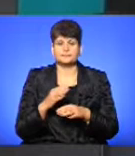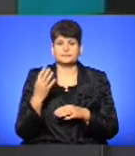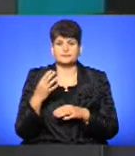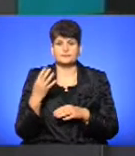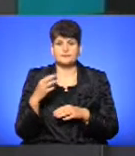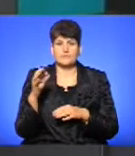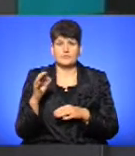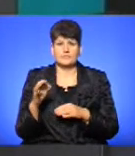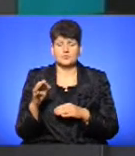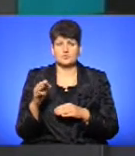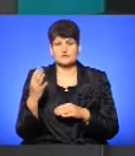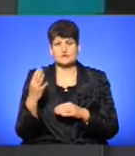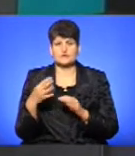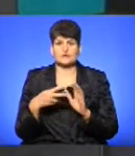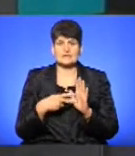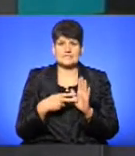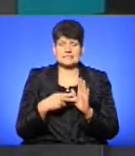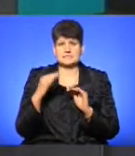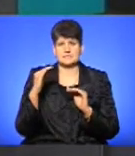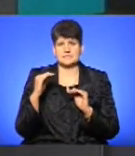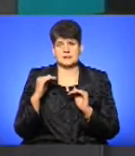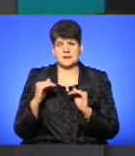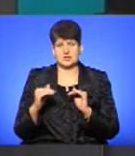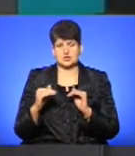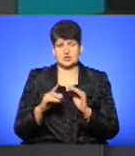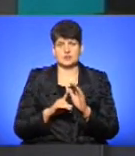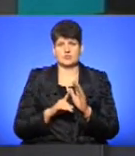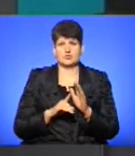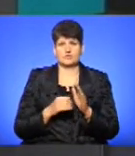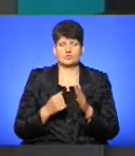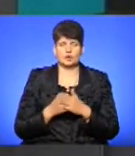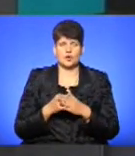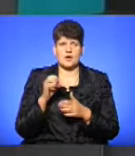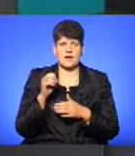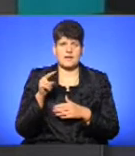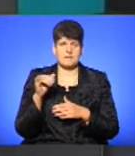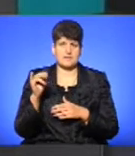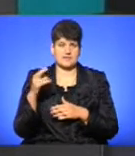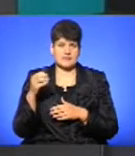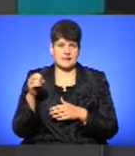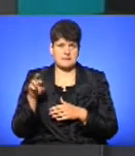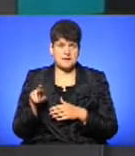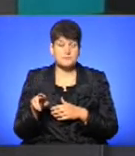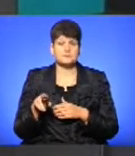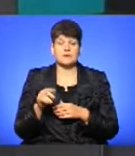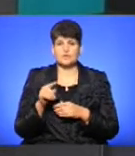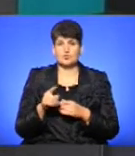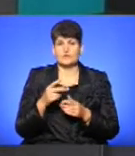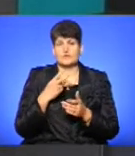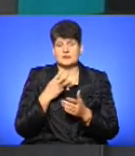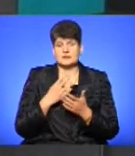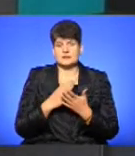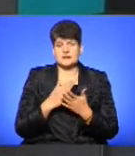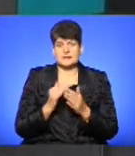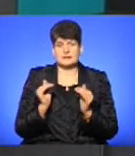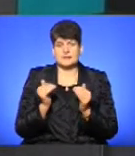40%, може 47, нижчий епідемічного порогу. Тобто це у нас відмічається дуже низька